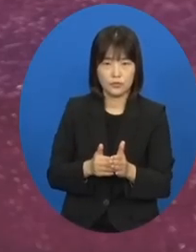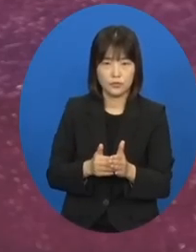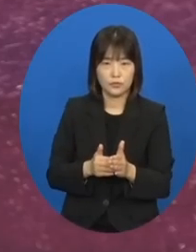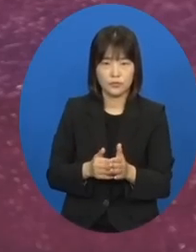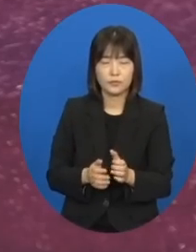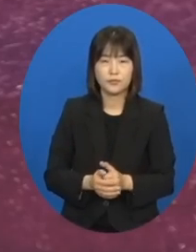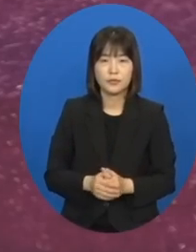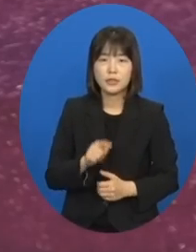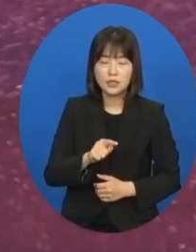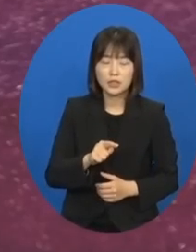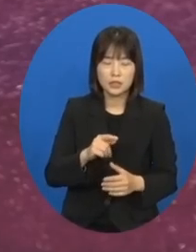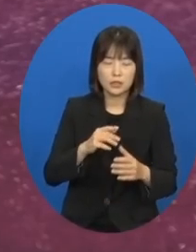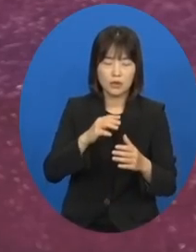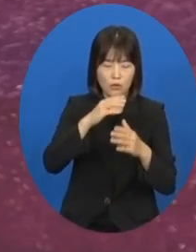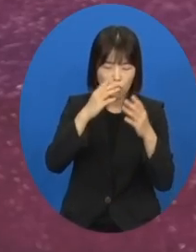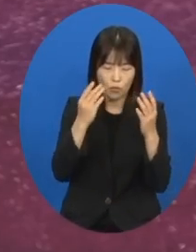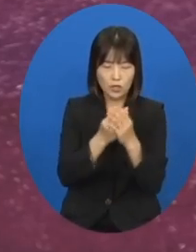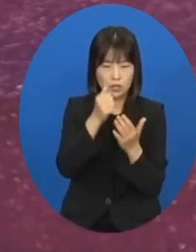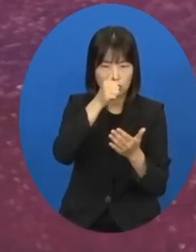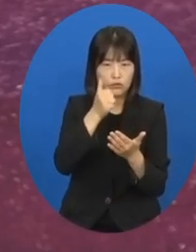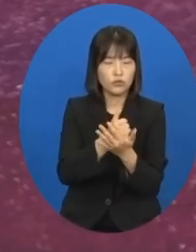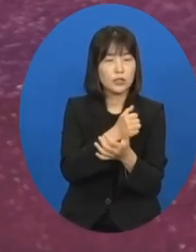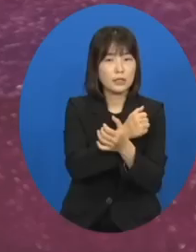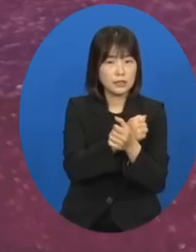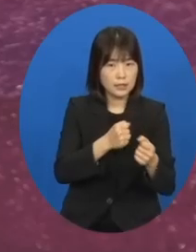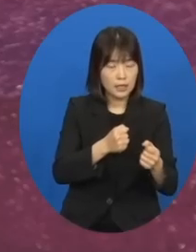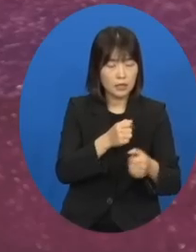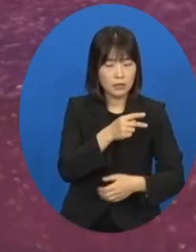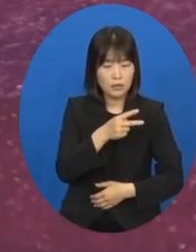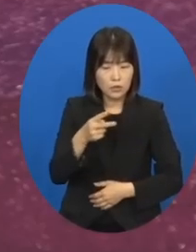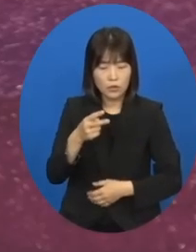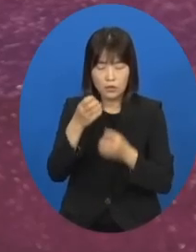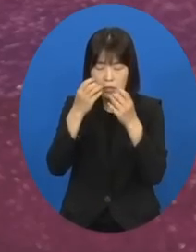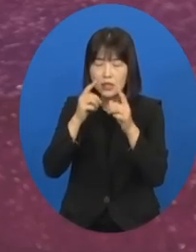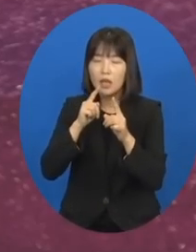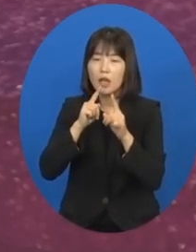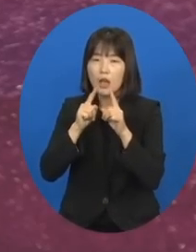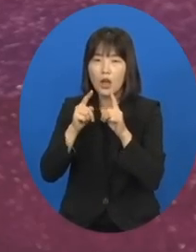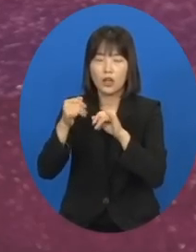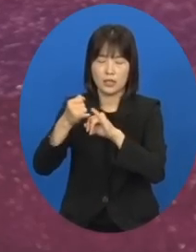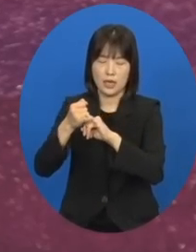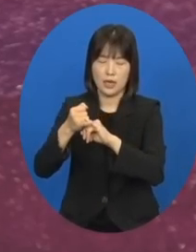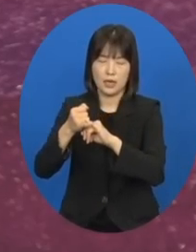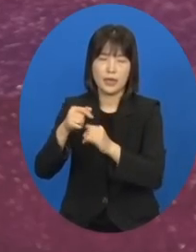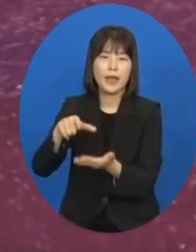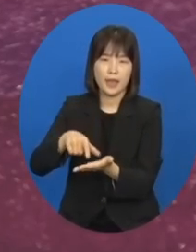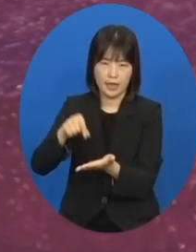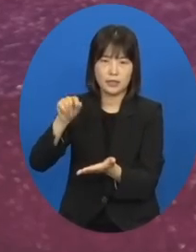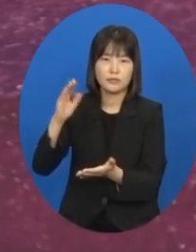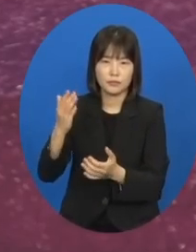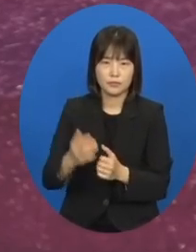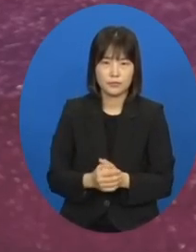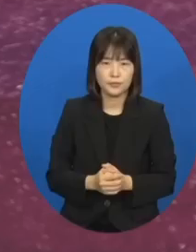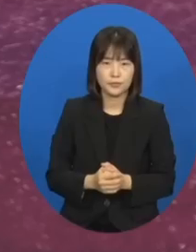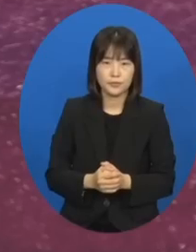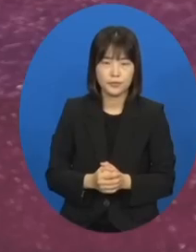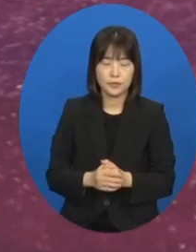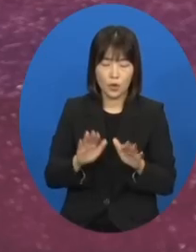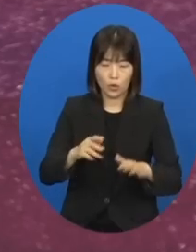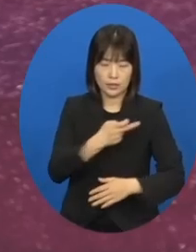바로 죄상 완전한 죄 사함이 새 언약이 여러분의 핵심입니다 그런데 오늘 제자들이